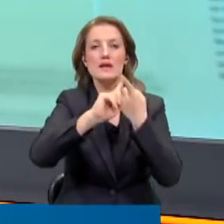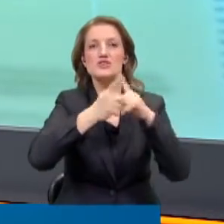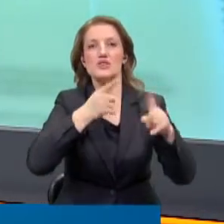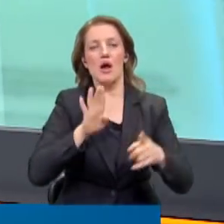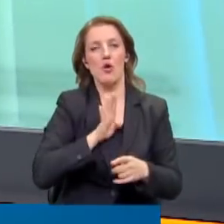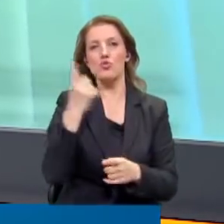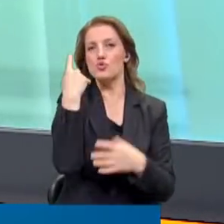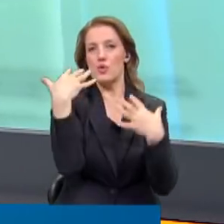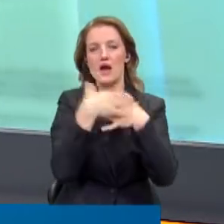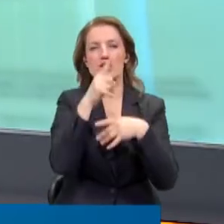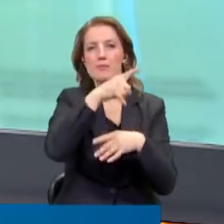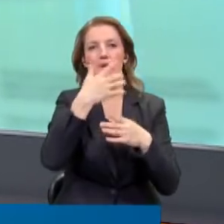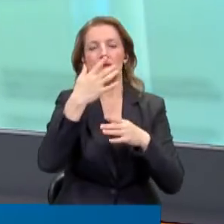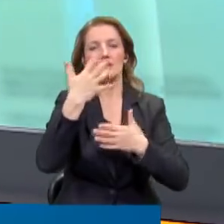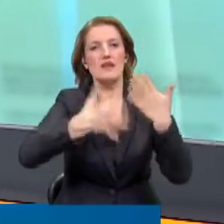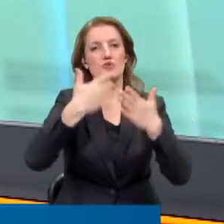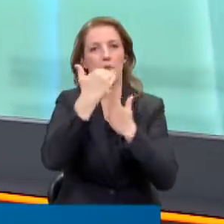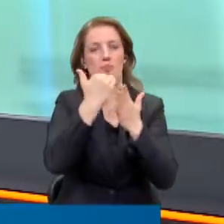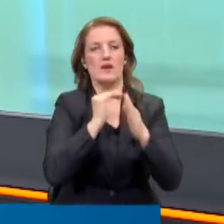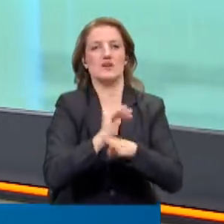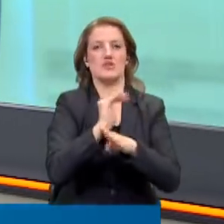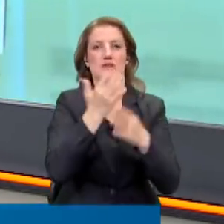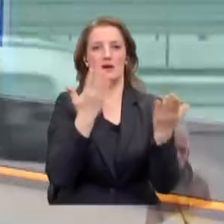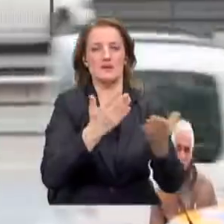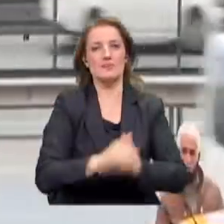televizyon programında yaşananlar, o haberi getirelim ekranlarınıza.